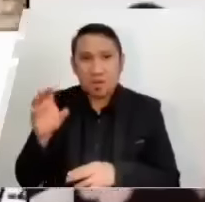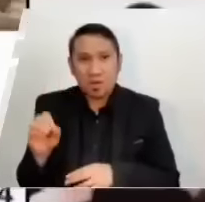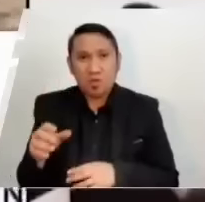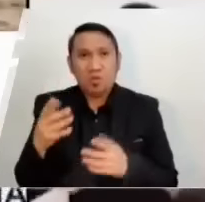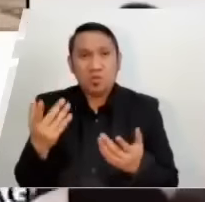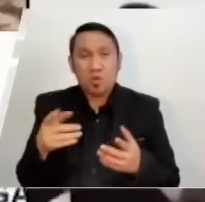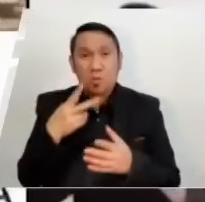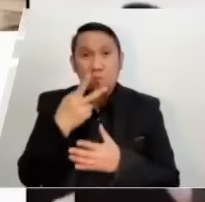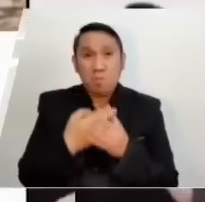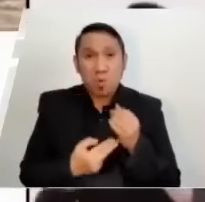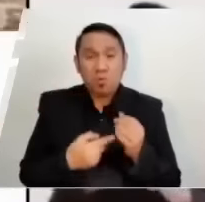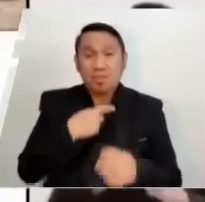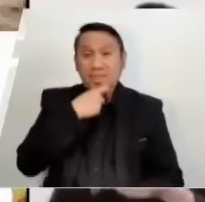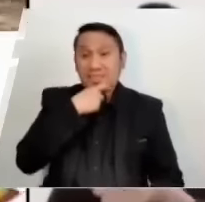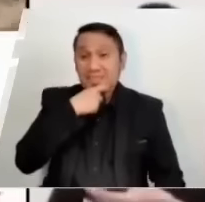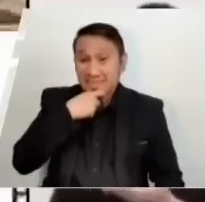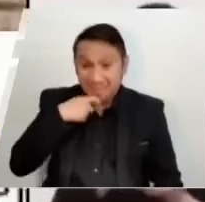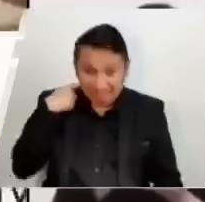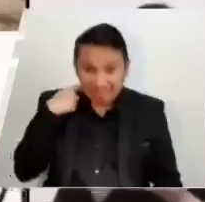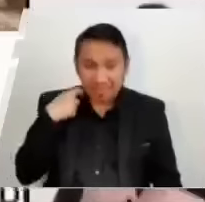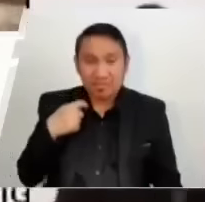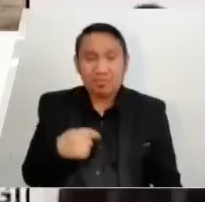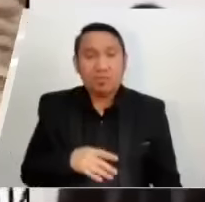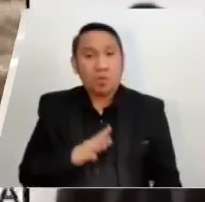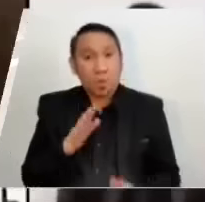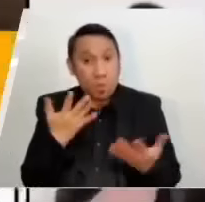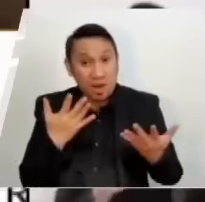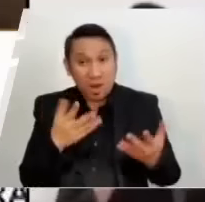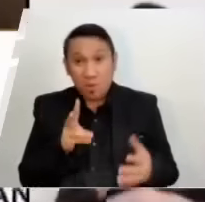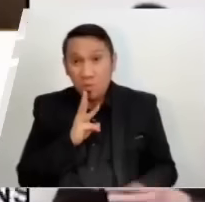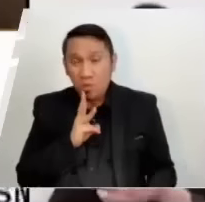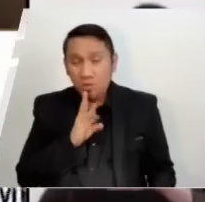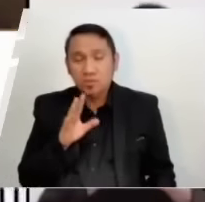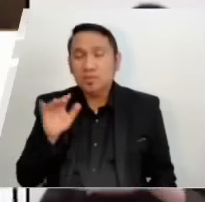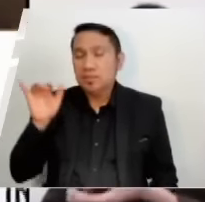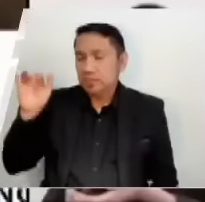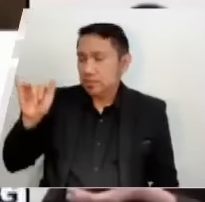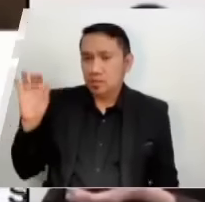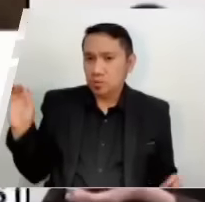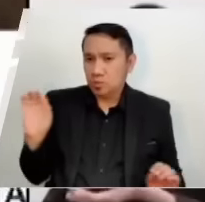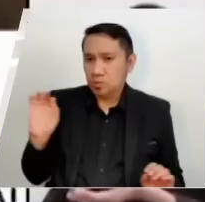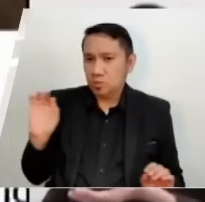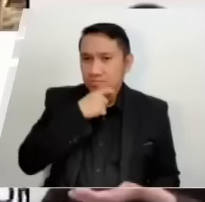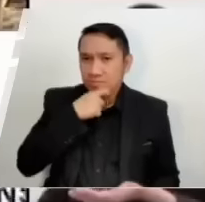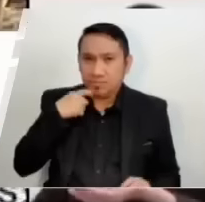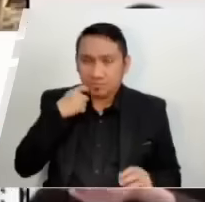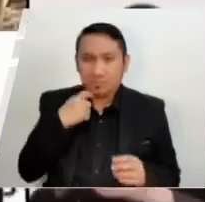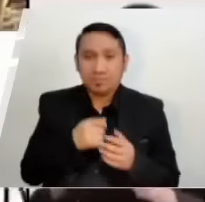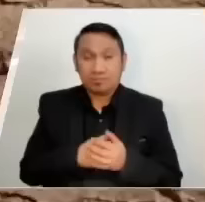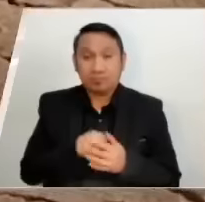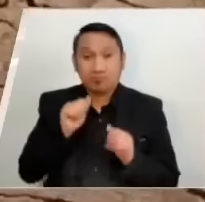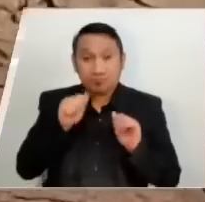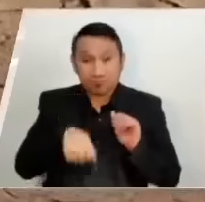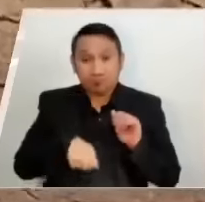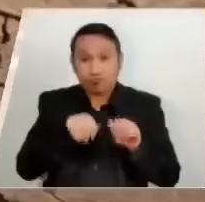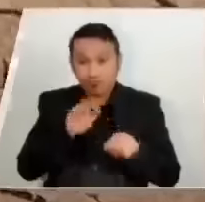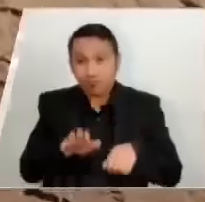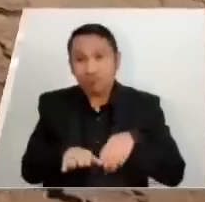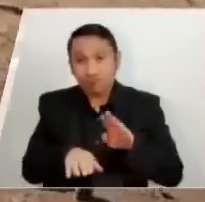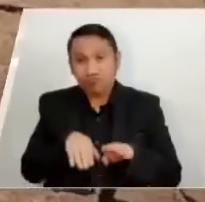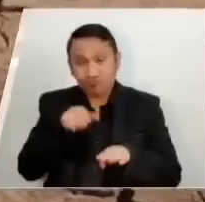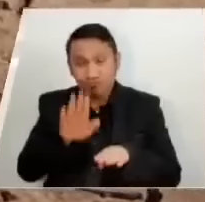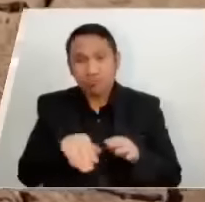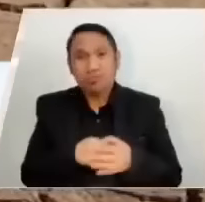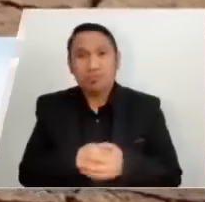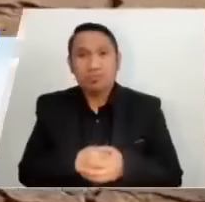in tuyo, sir? Literal, walang tubig yung ilog? Yes, sir. You can walk on your rubber shoes without getting dirty. Inaasahang